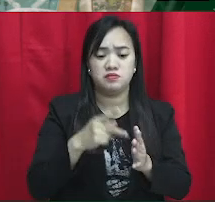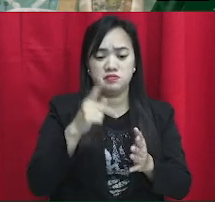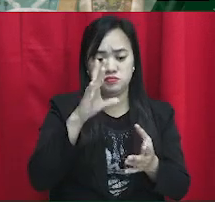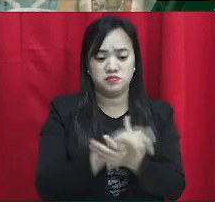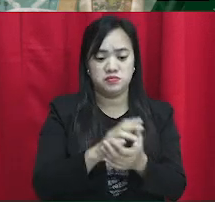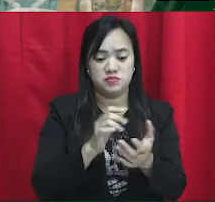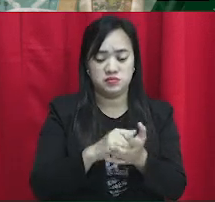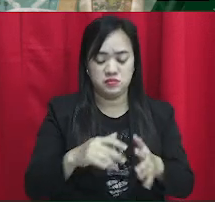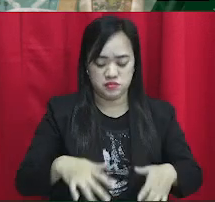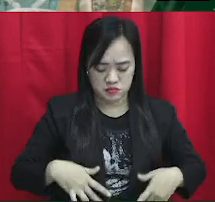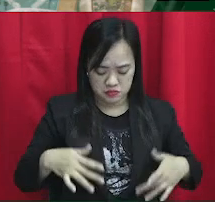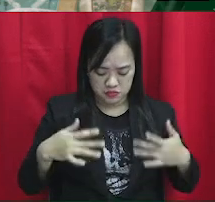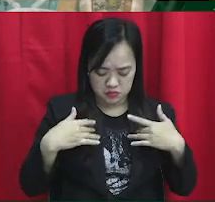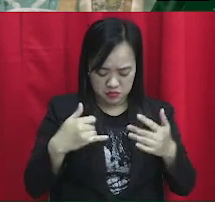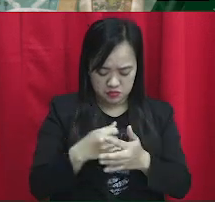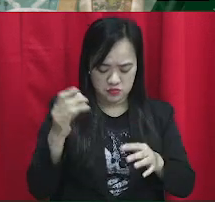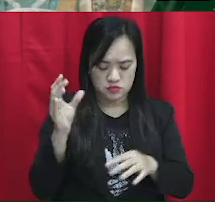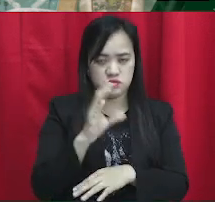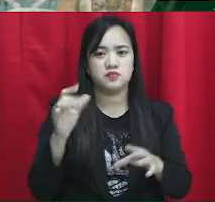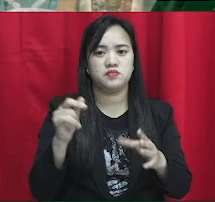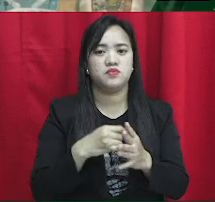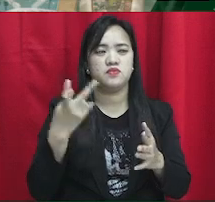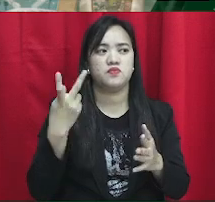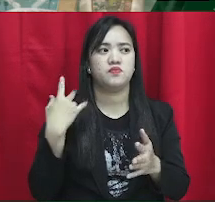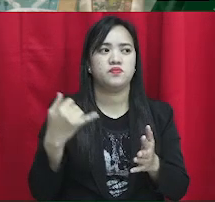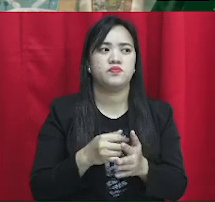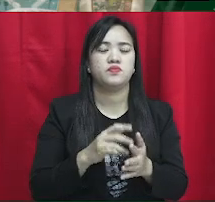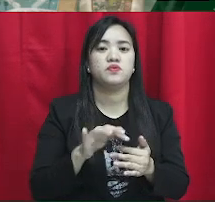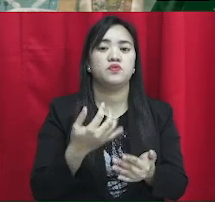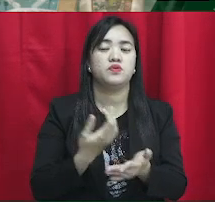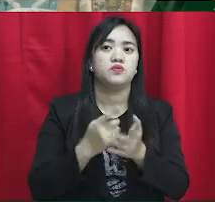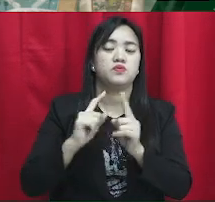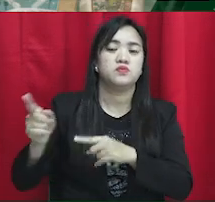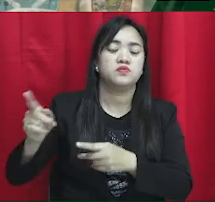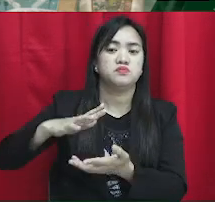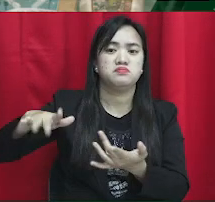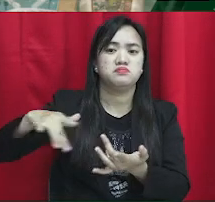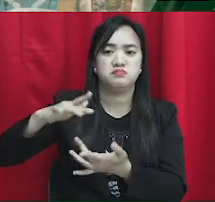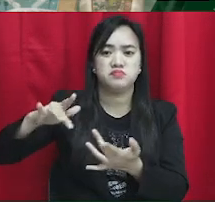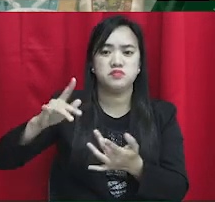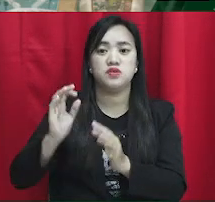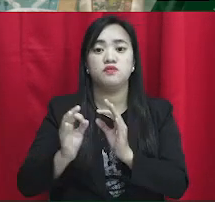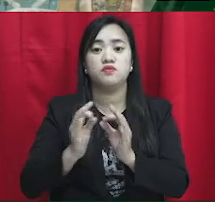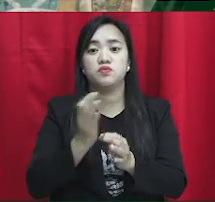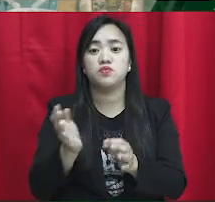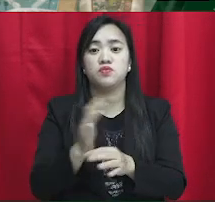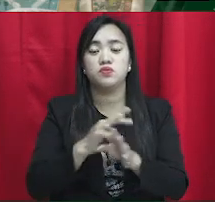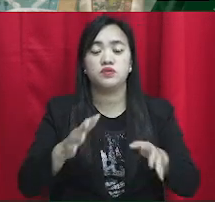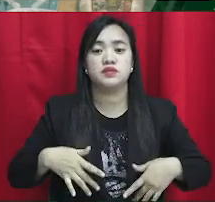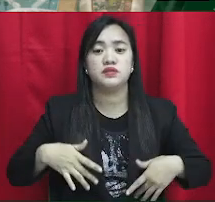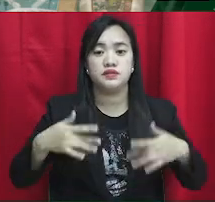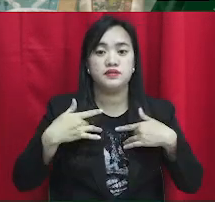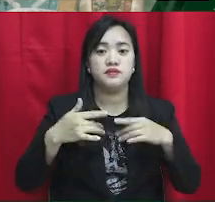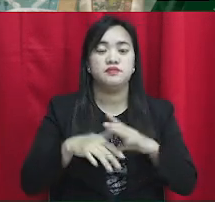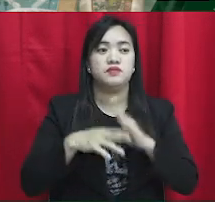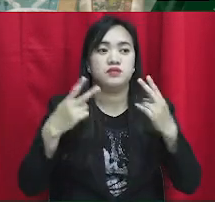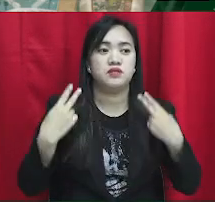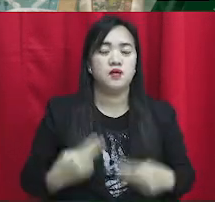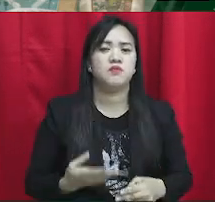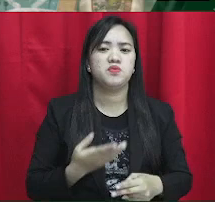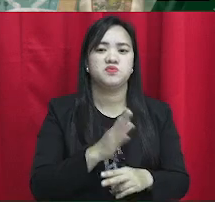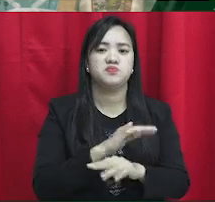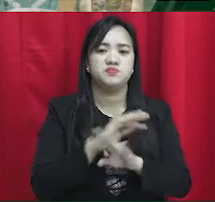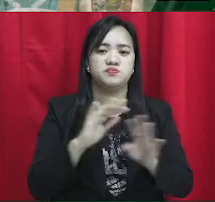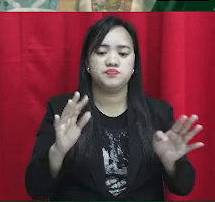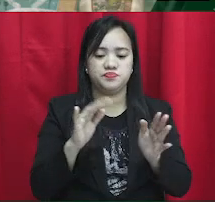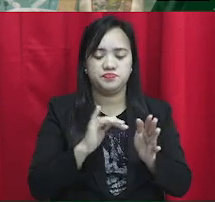sabi, Christmas naman eh, walwal tayo. Pag may mga ganyan, if you're not going to live healthy, ma, hindi ka magiging masaya sa season ng